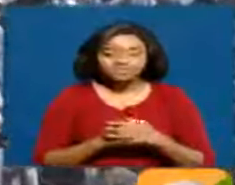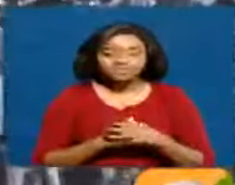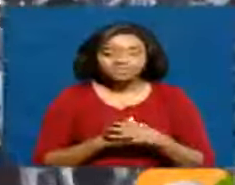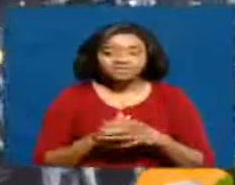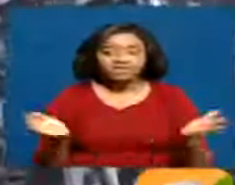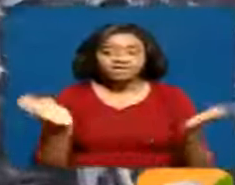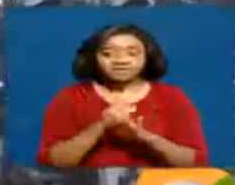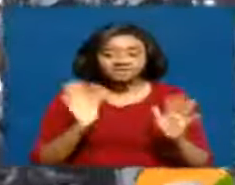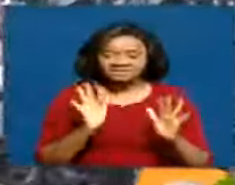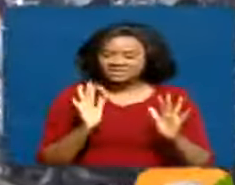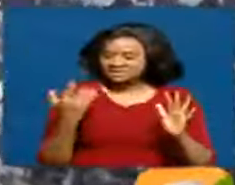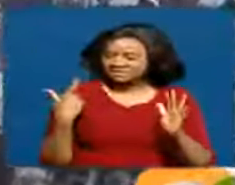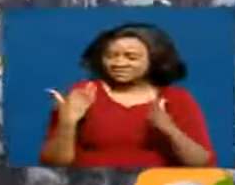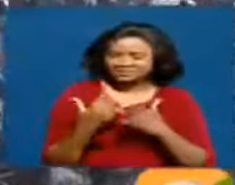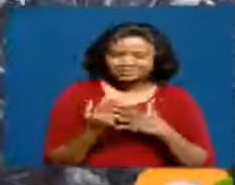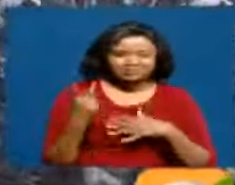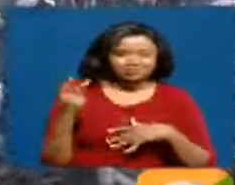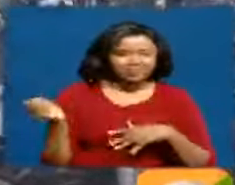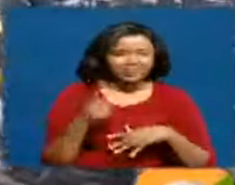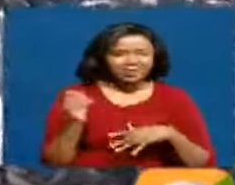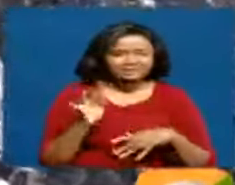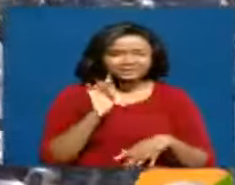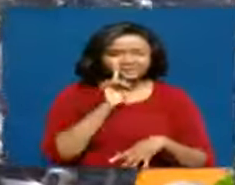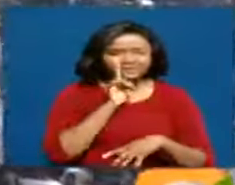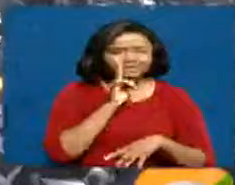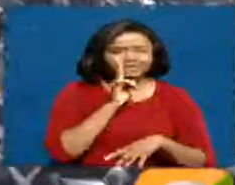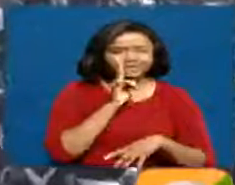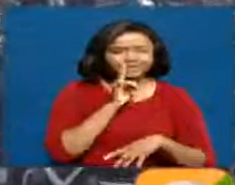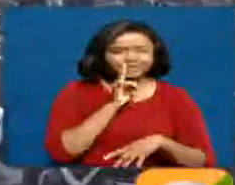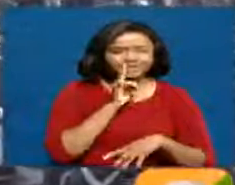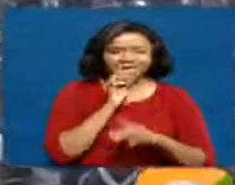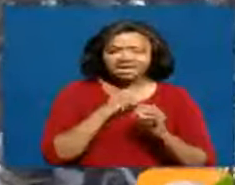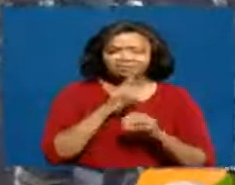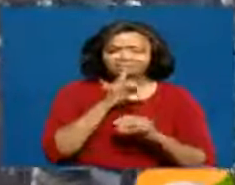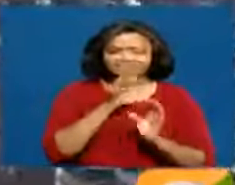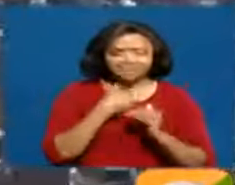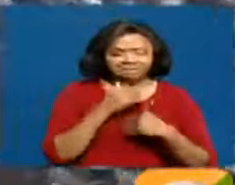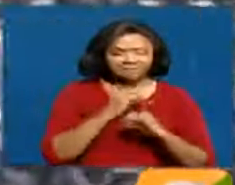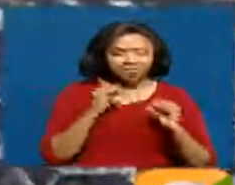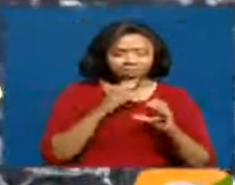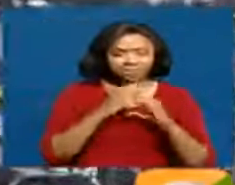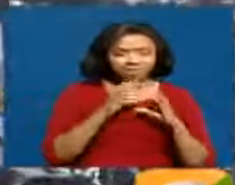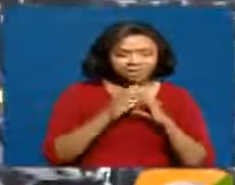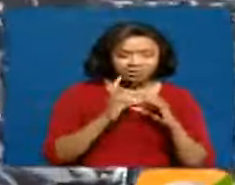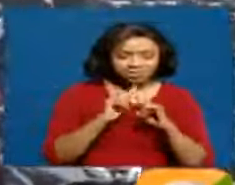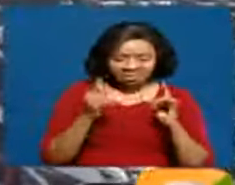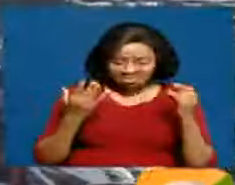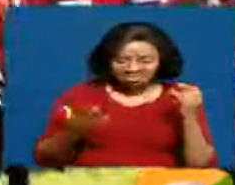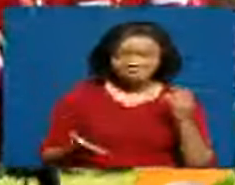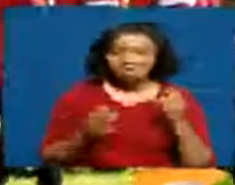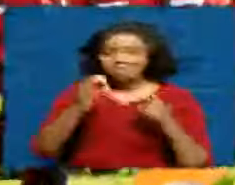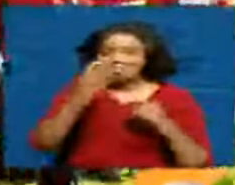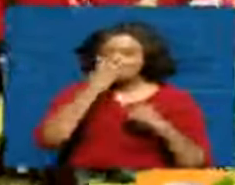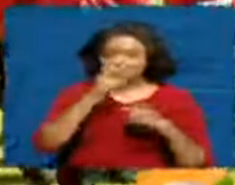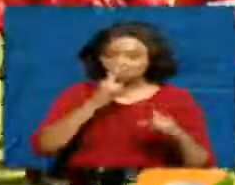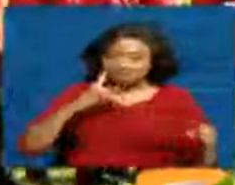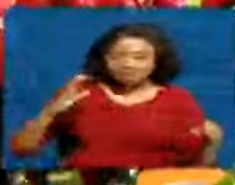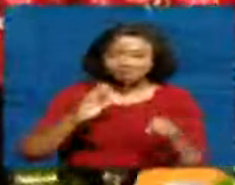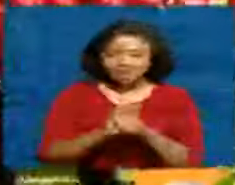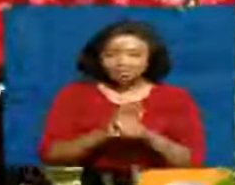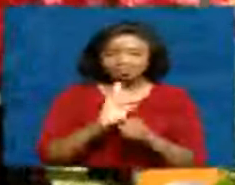Baada ya kimya cha zaidi ya miezi miwili kutoka mamlaka ya kilimo na vyakula nchini, Rais William Ruto sasa ametoa ahadi ya kufunguliwa